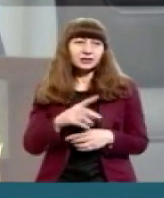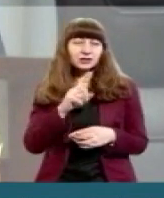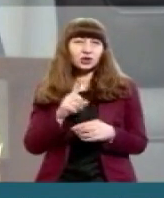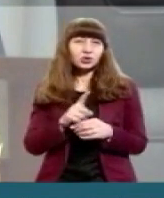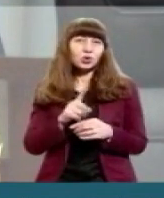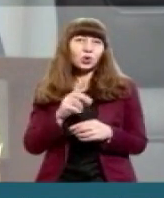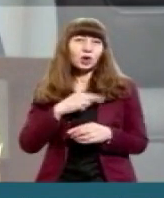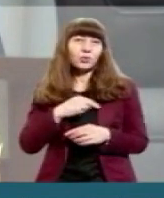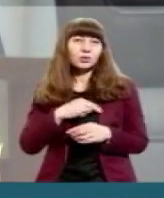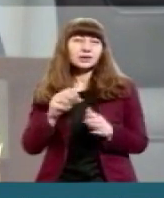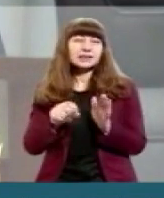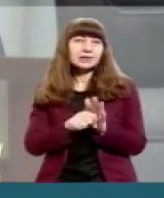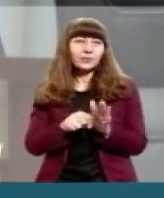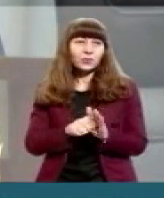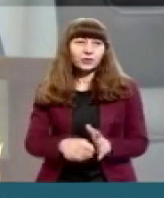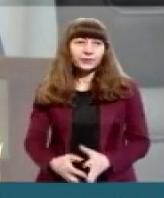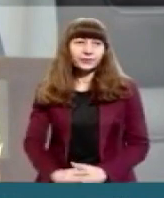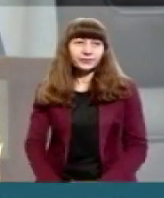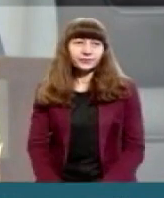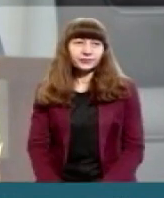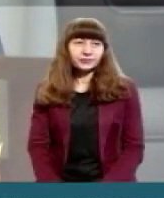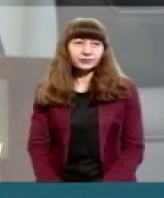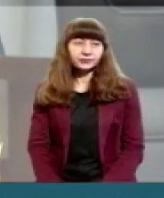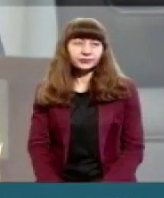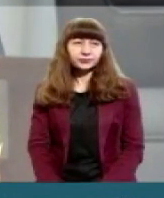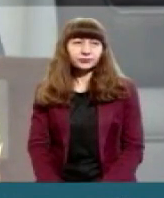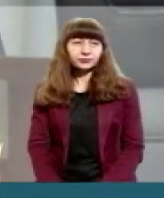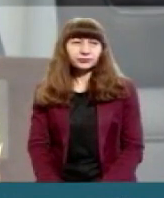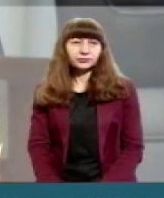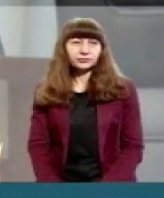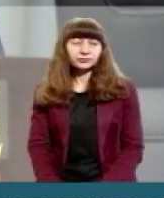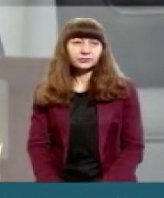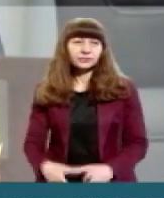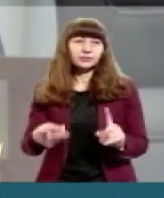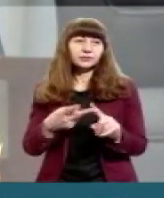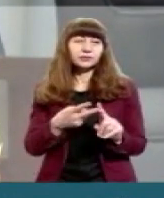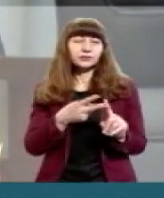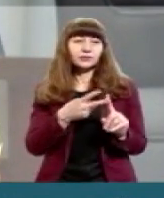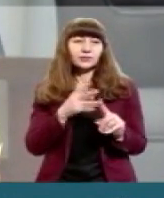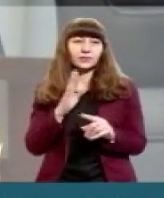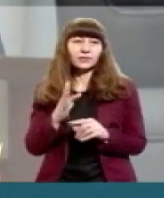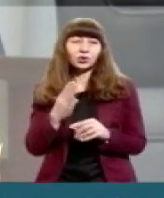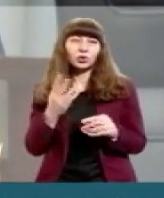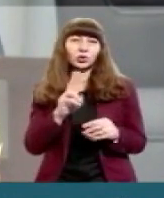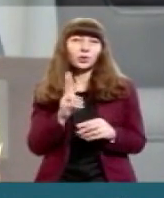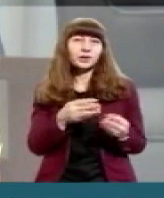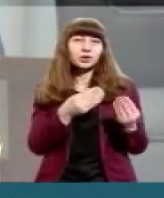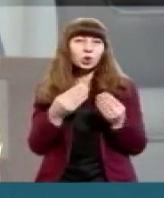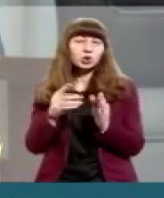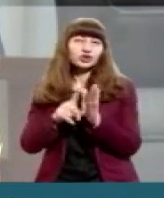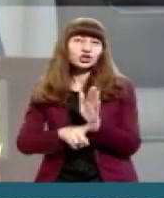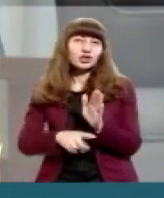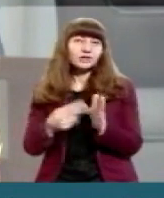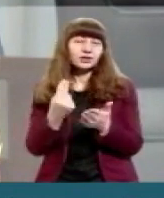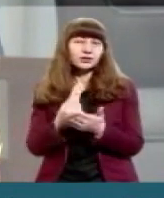и, соответственно, производственный процесс не остановишь, эту электроэнергию надо купить. Во втором порядке пойдут те, кто предложит ниже цены. Тем самым,